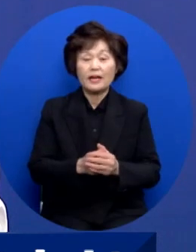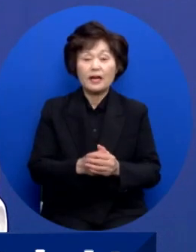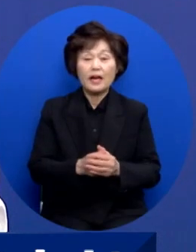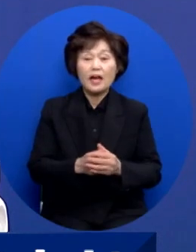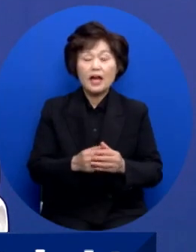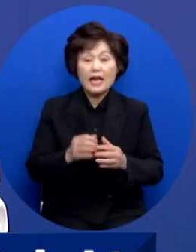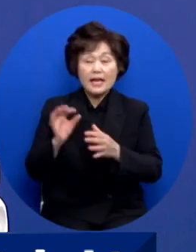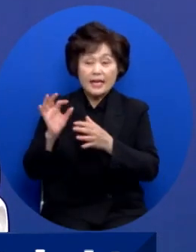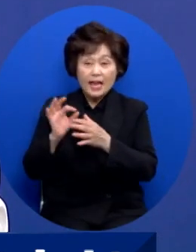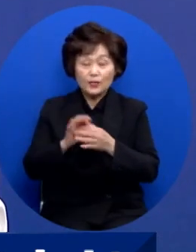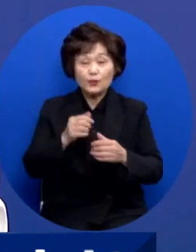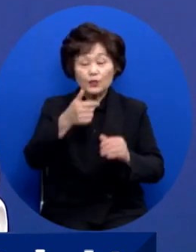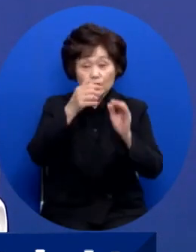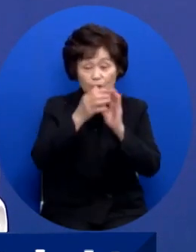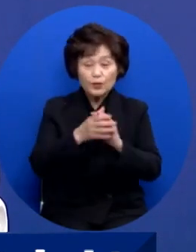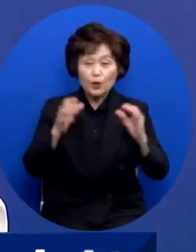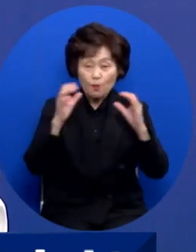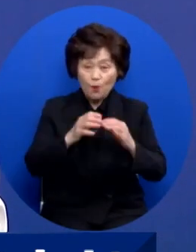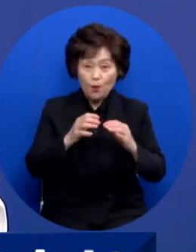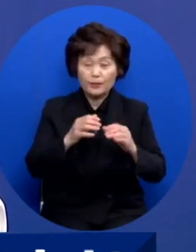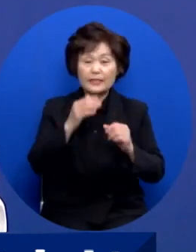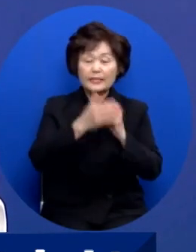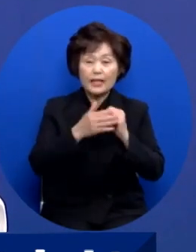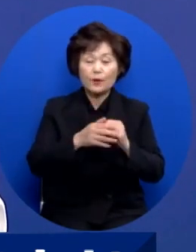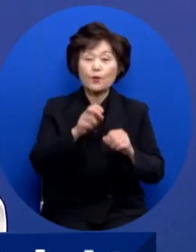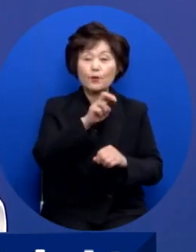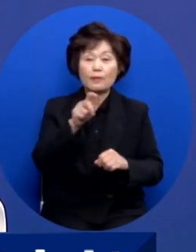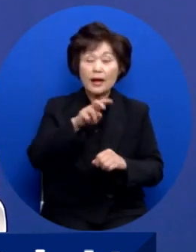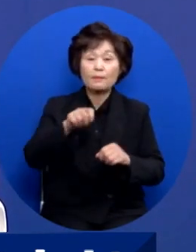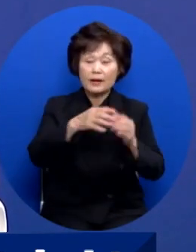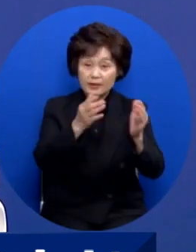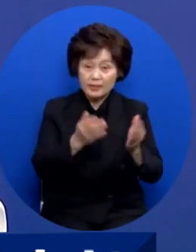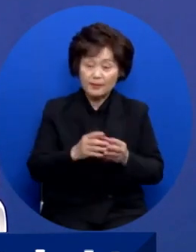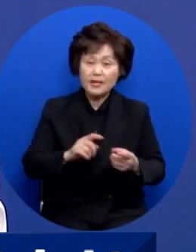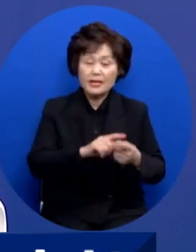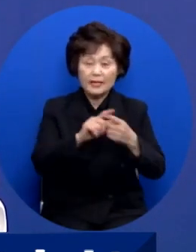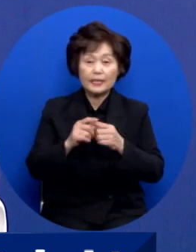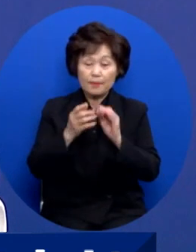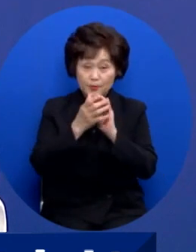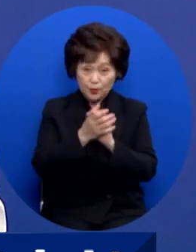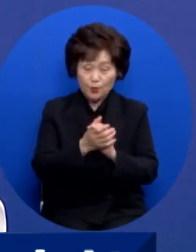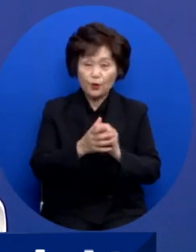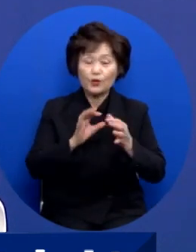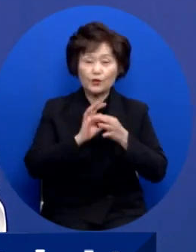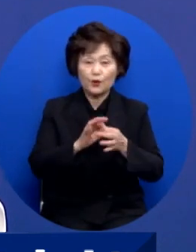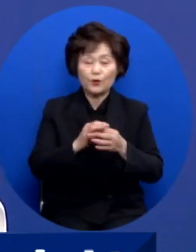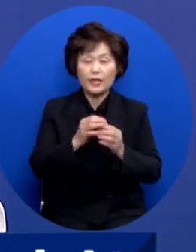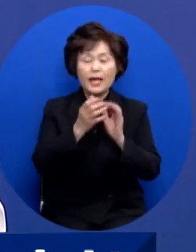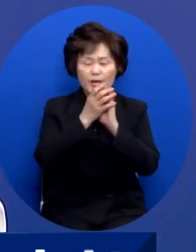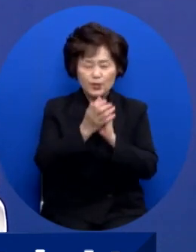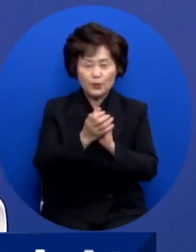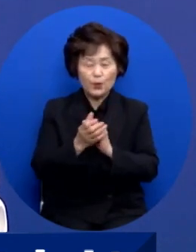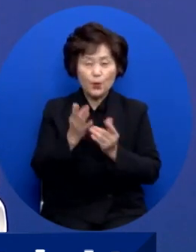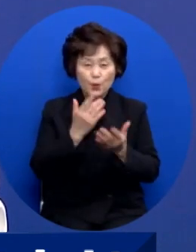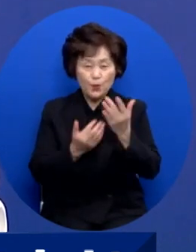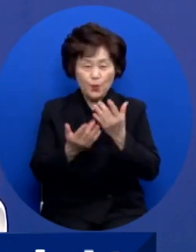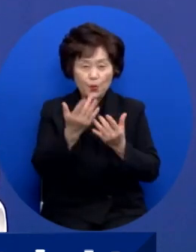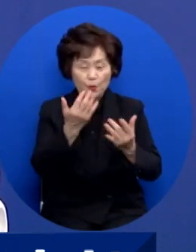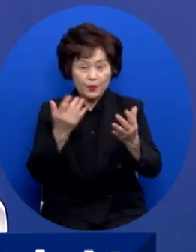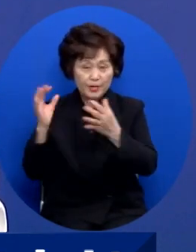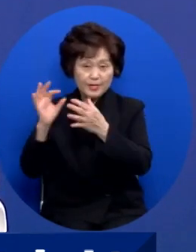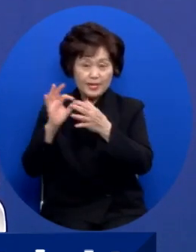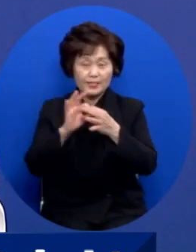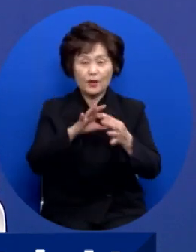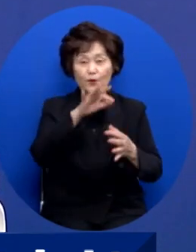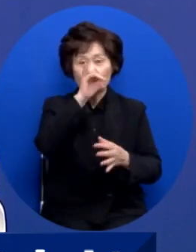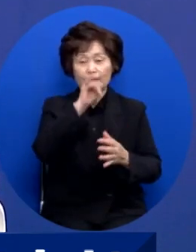시작으로 꾸준한 기도 모임을 가져온 대구 마마클럽이 연합 기도회를 통해 기도의 불길을 이어가고 있습니다. 홍정희